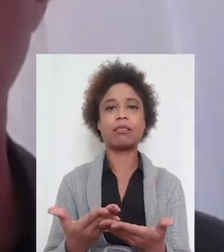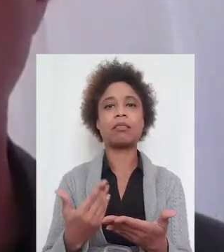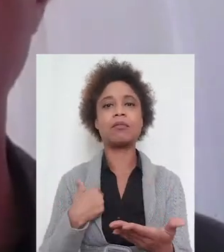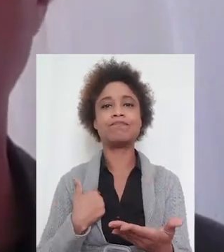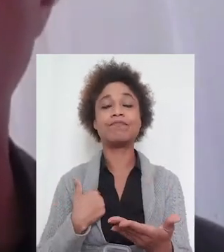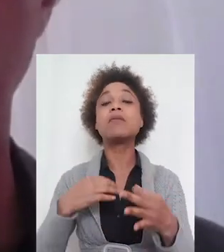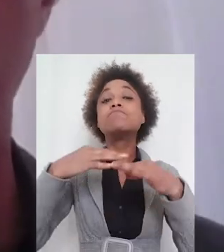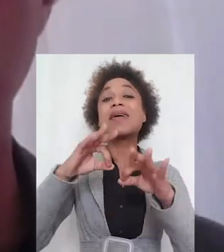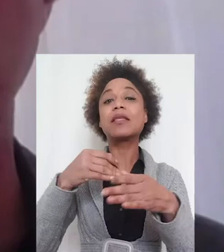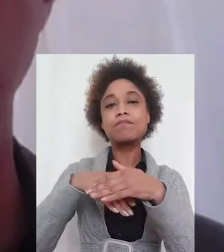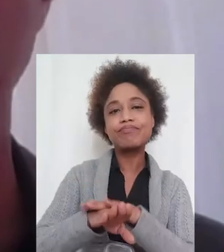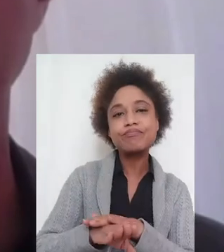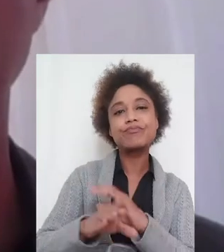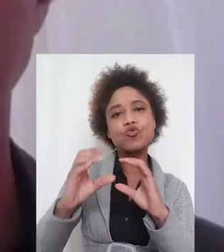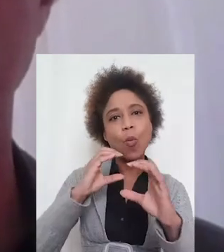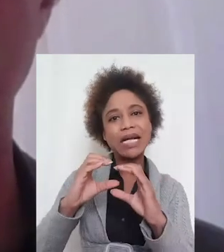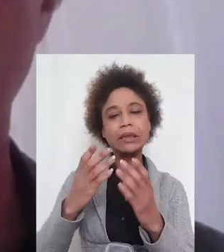betere toegankelijke communicatie.